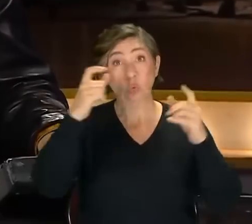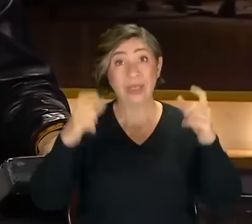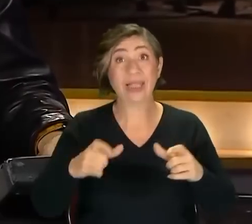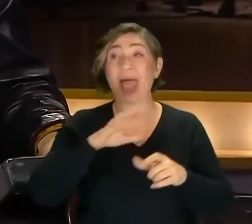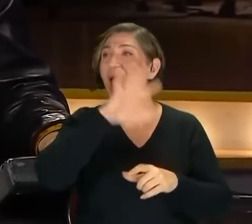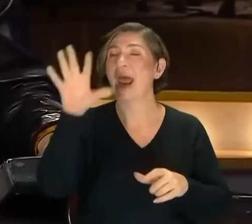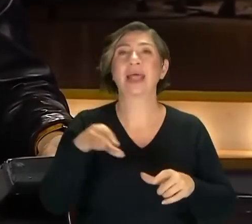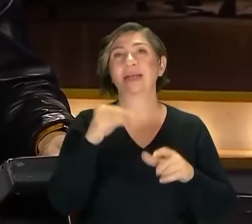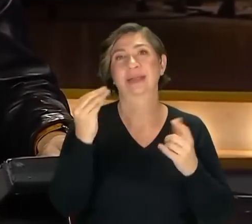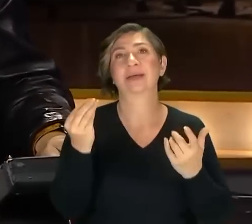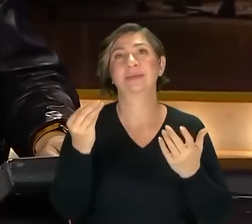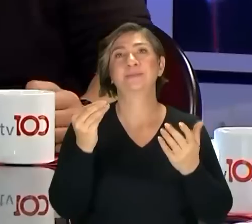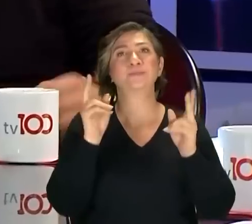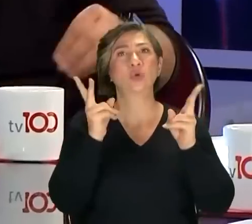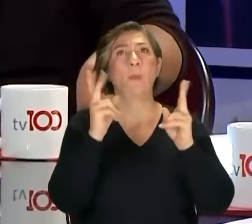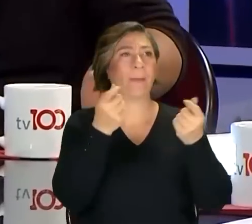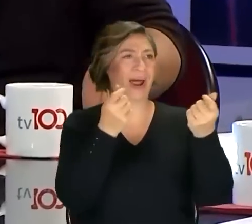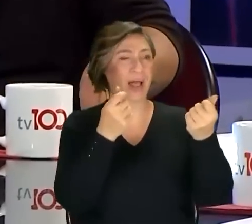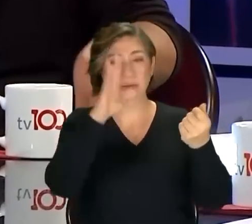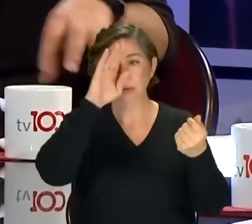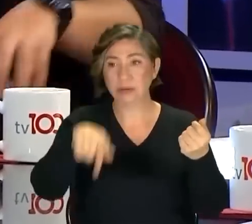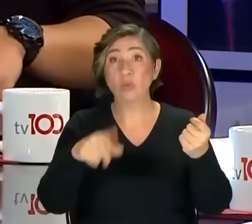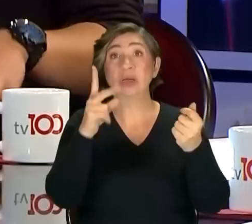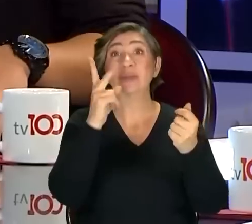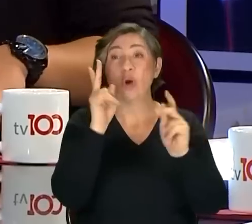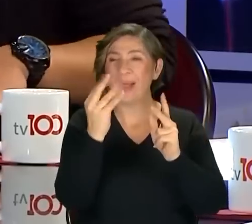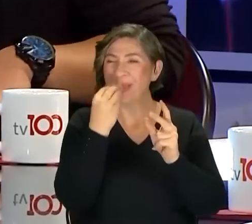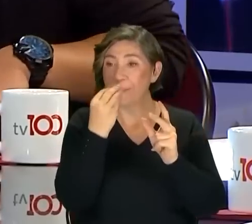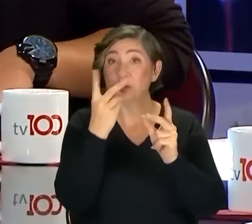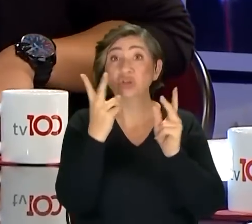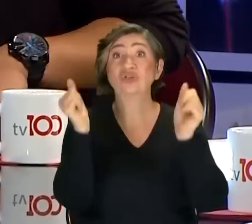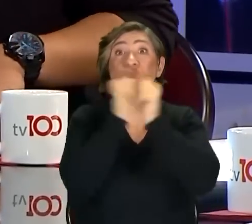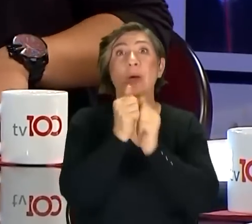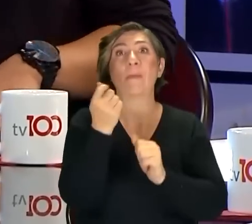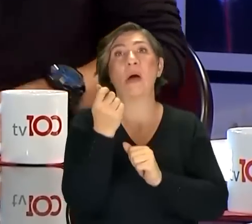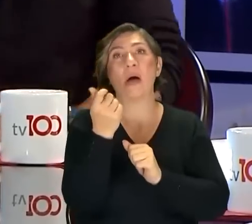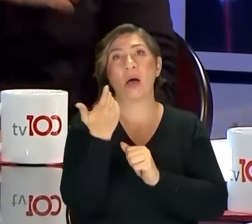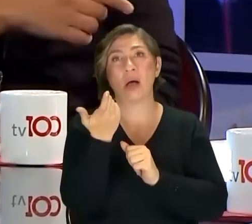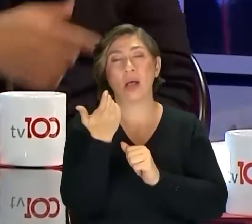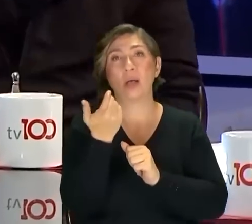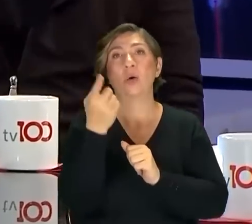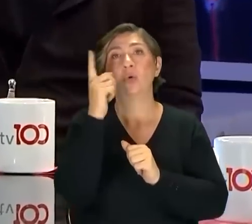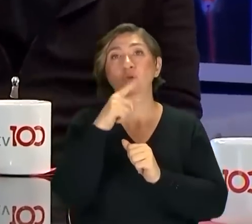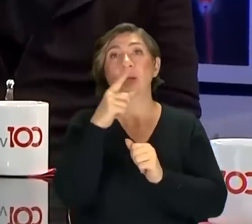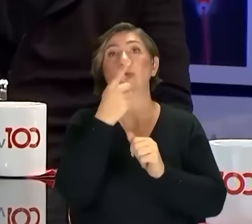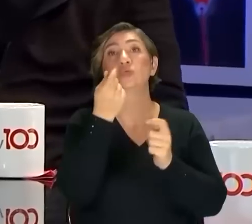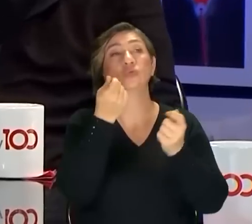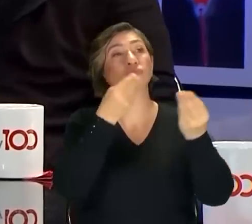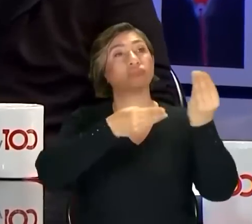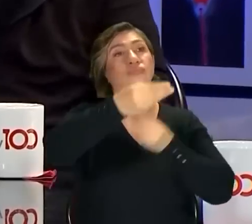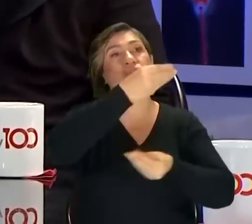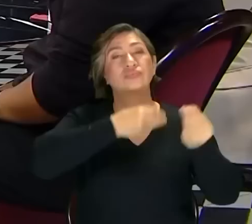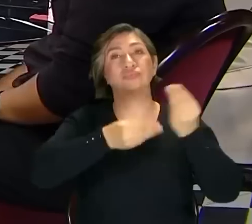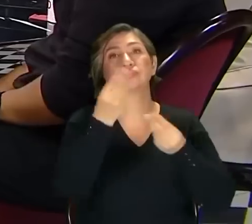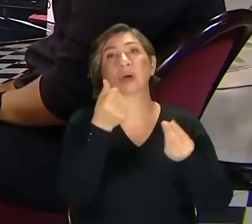her yerde bu gayet hani normalken İstanbul'da normal bir yemek yemek çok pahalı. O yüzden diğerleri zaten bu kadar iş yapıyor